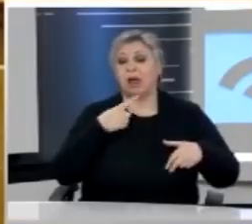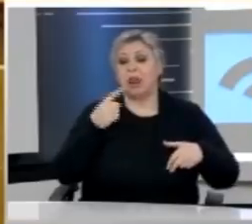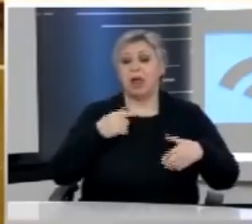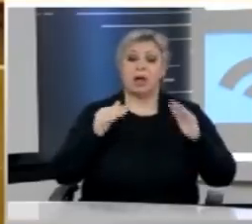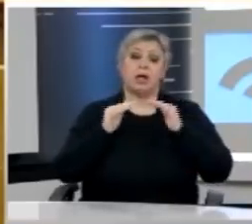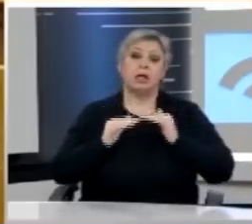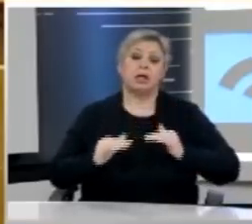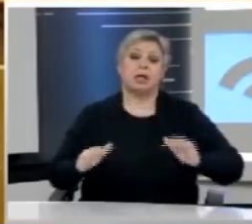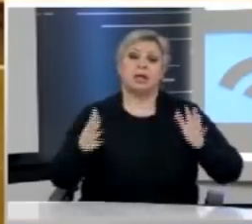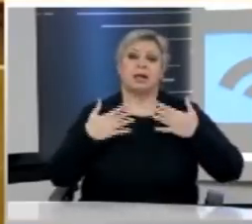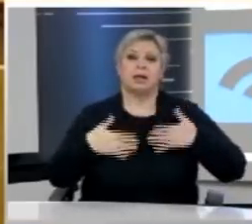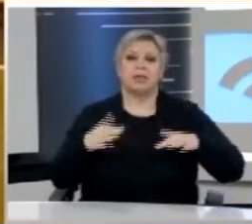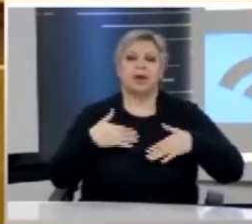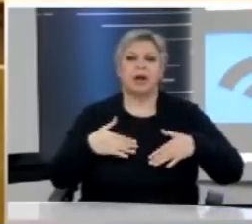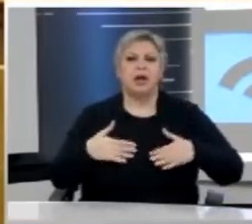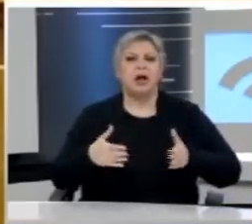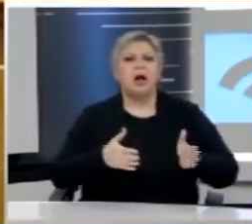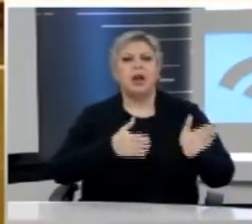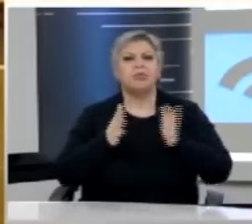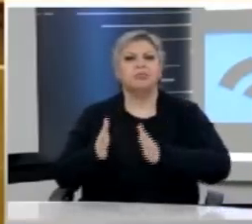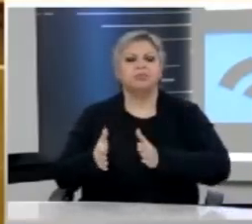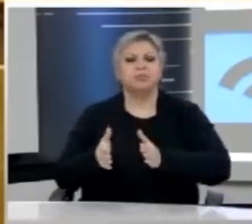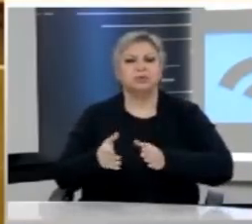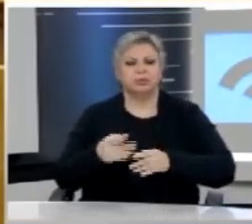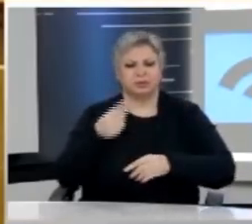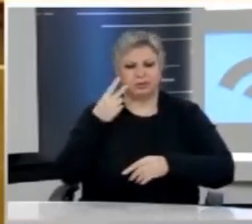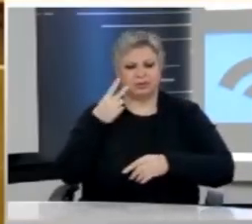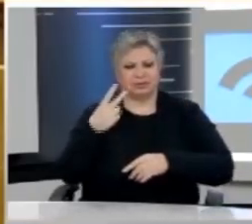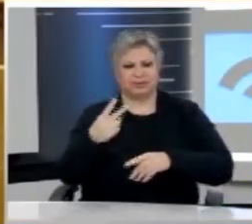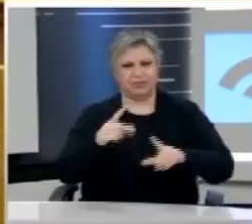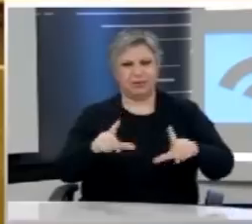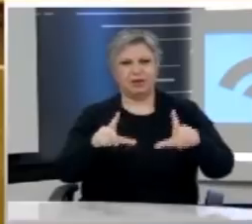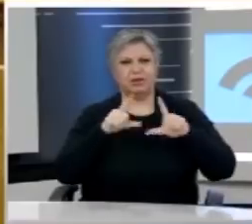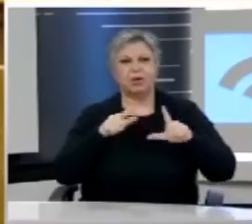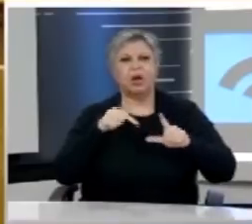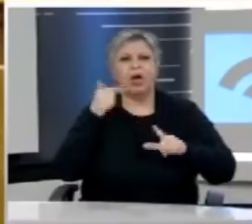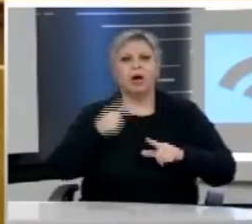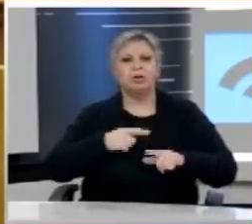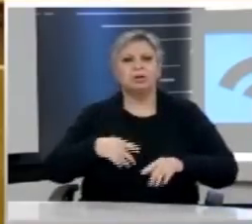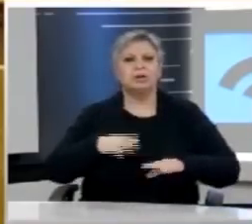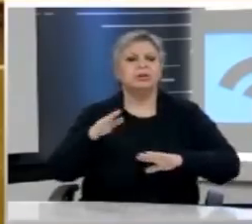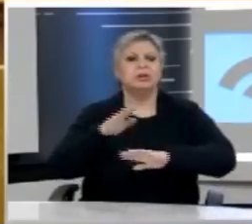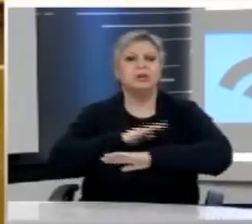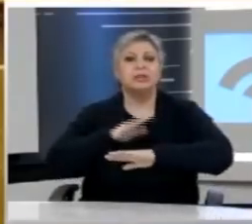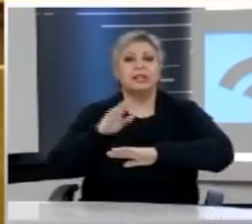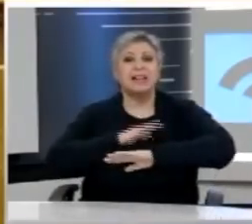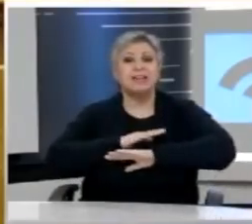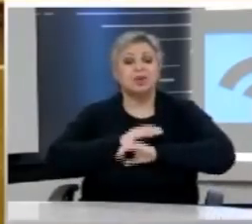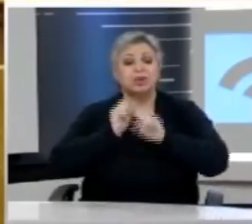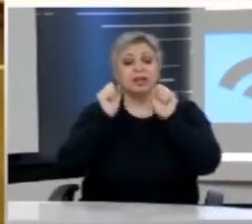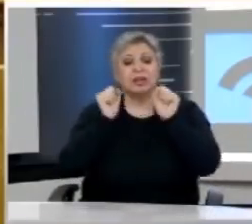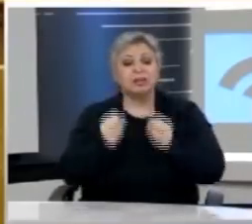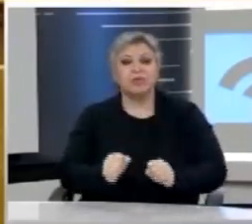την Ελλάδα σε μια αλυσίδα αμερικάνικων στρατιωτικών βάσεων. Το ΝΑΤΟ